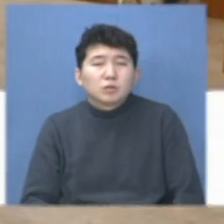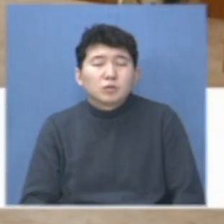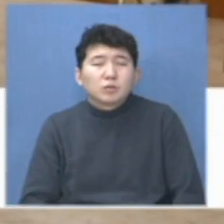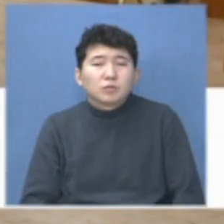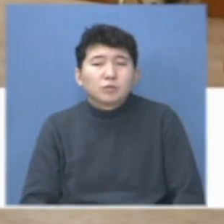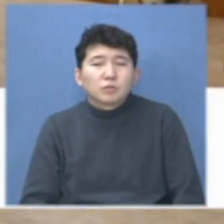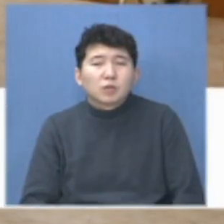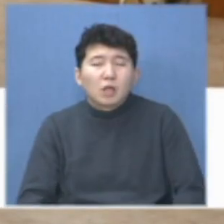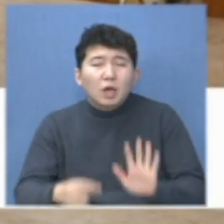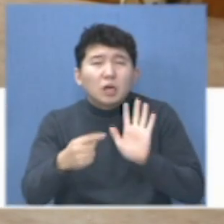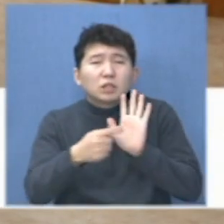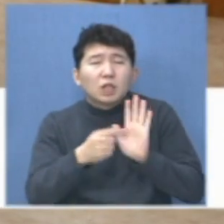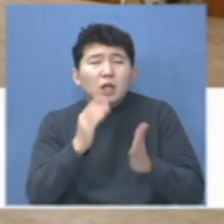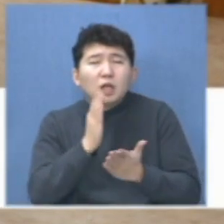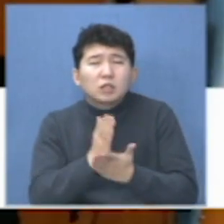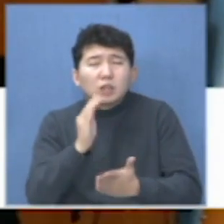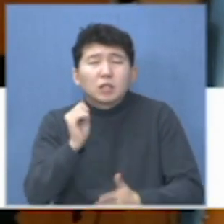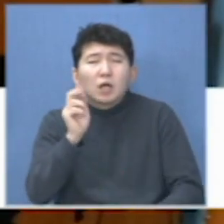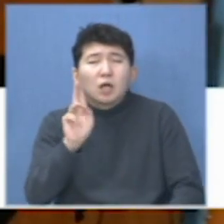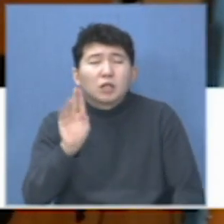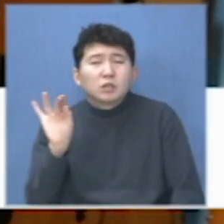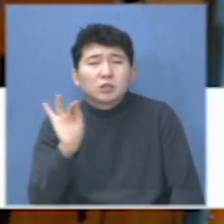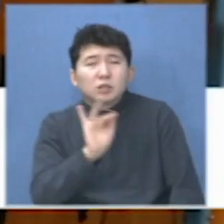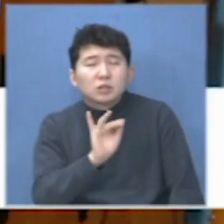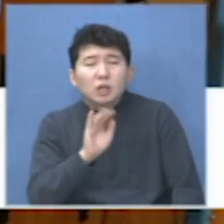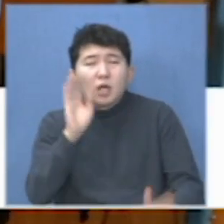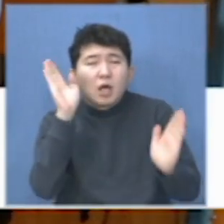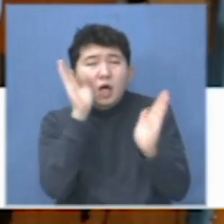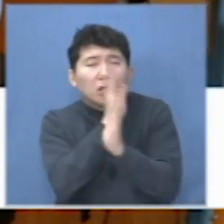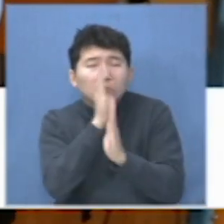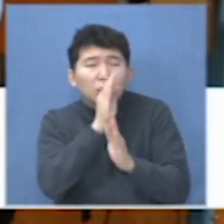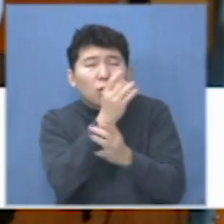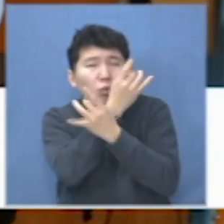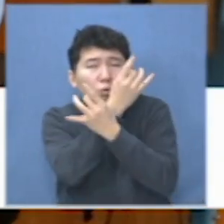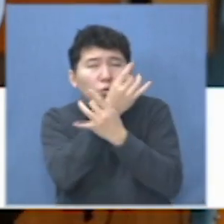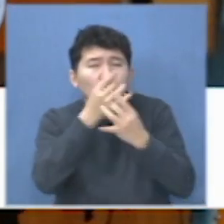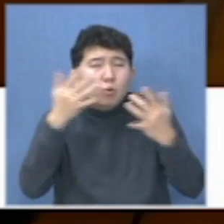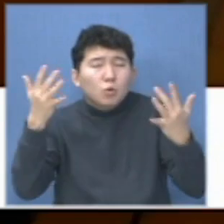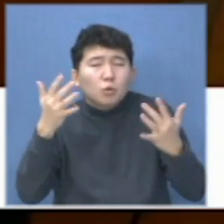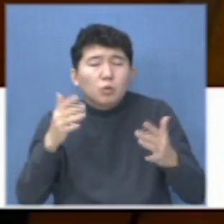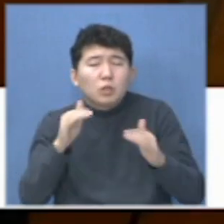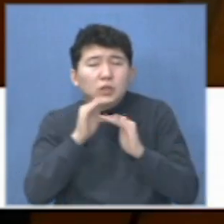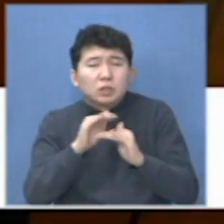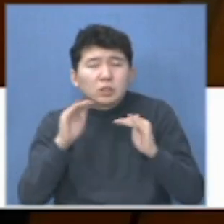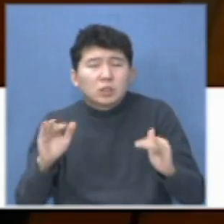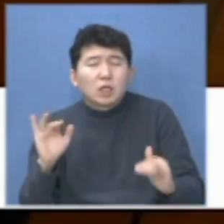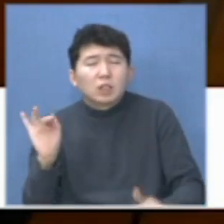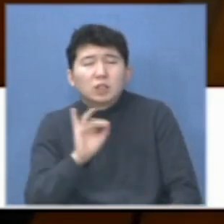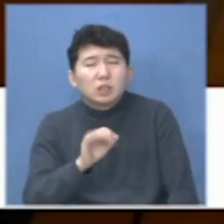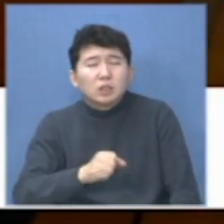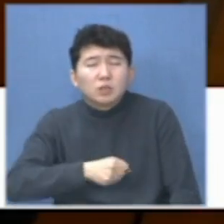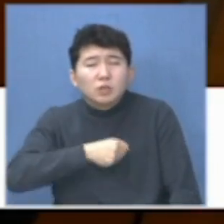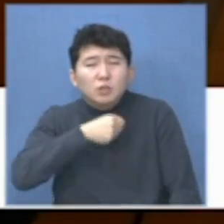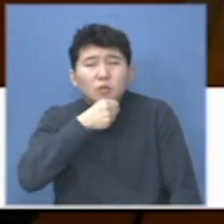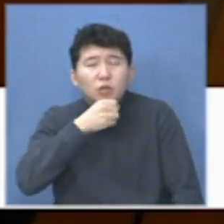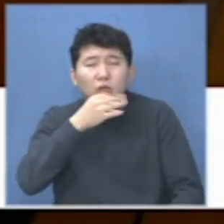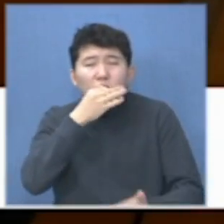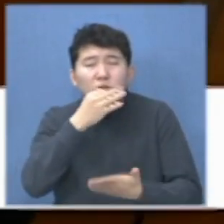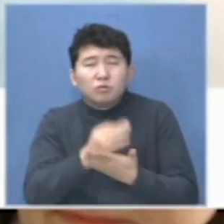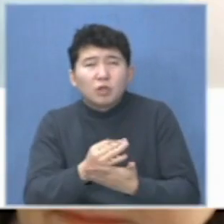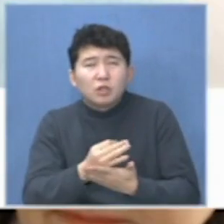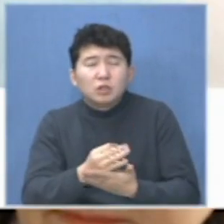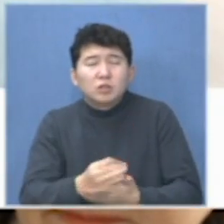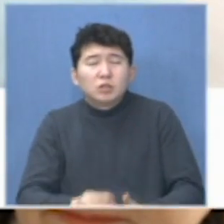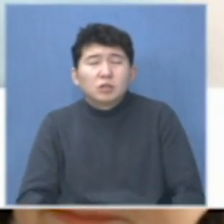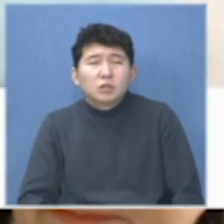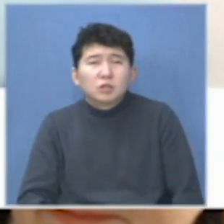Цель данной акции – формирование экологической культуры, экологического сознания у детей и взрослых, ответственного отношения к окружающей